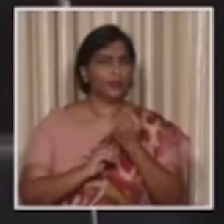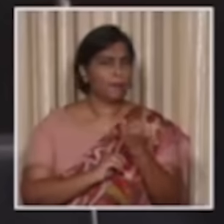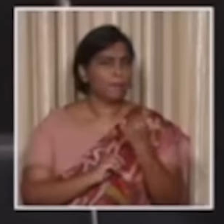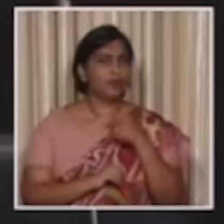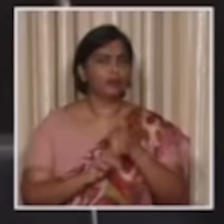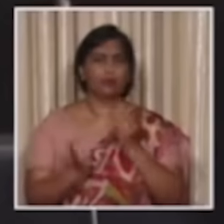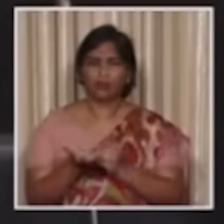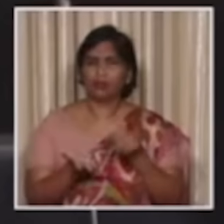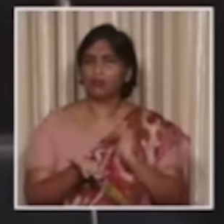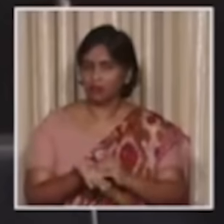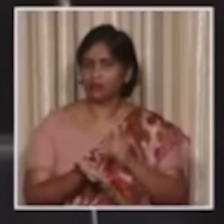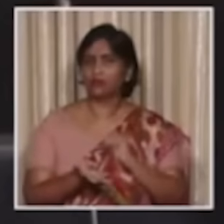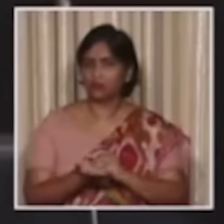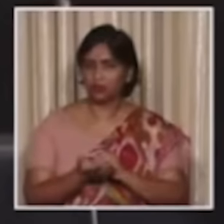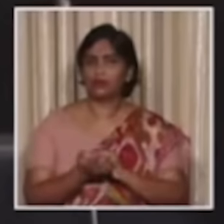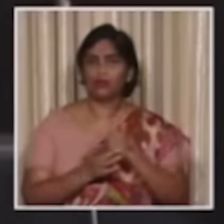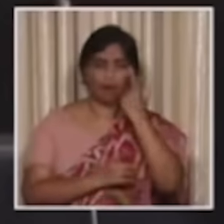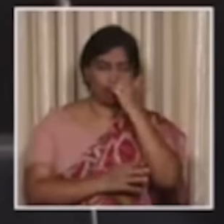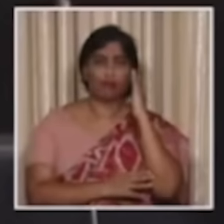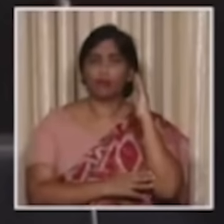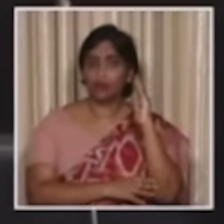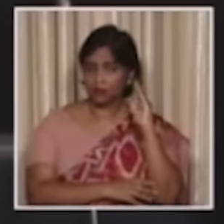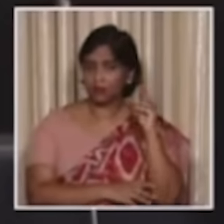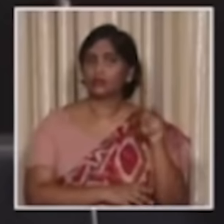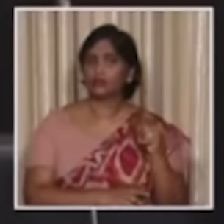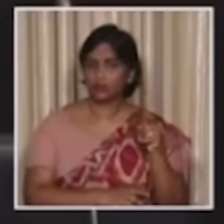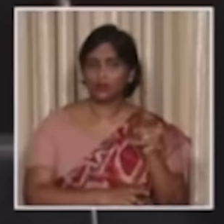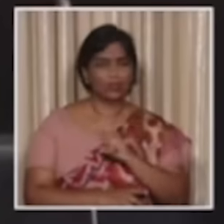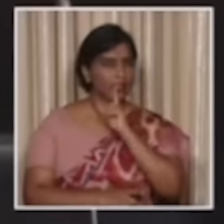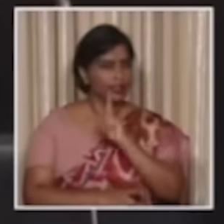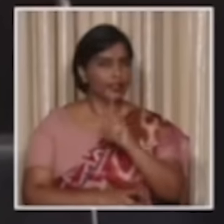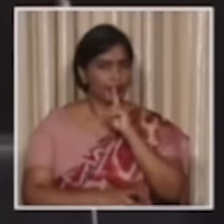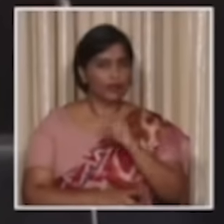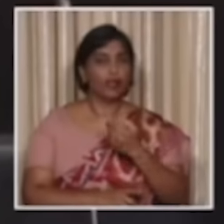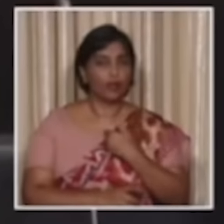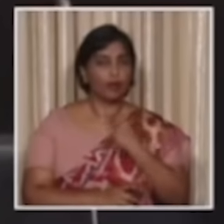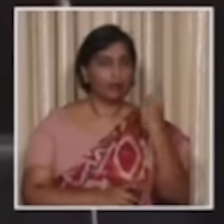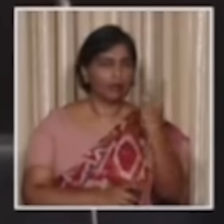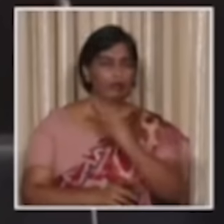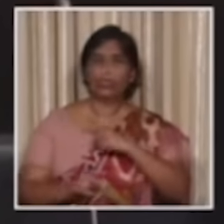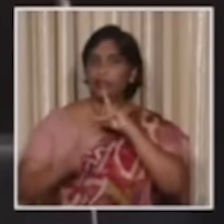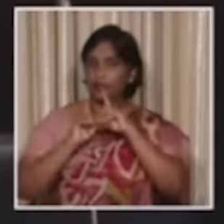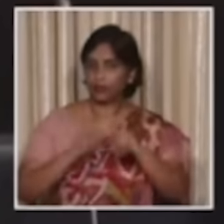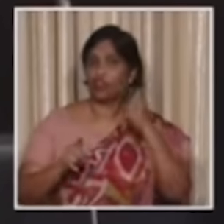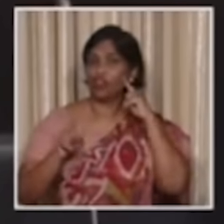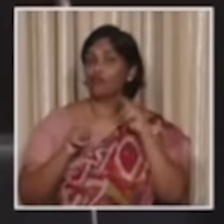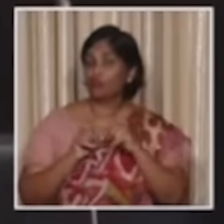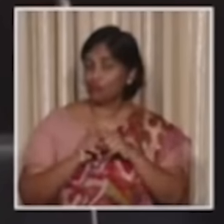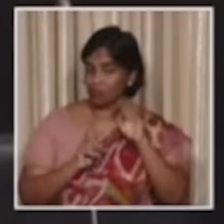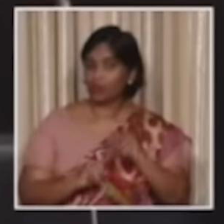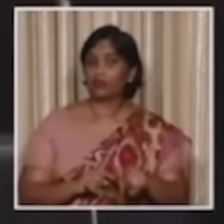පිළිබඳව නිතර අති උතුම් කාඩිනල් උතුමාණන් කතා කරා. අපි කීප දෙනෙක් කතා කරා. මේ පිළිබඳව